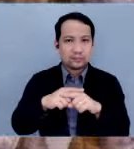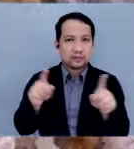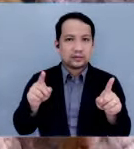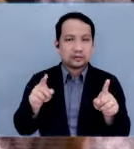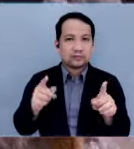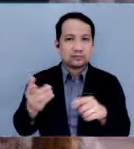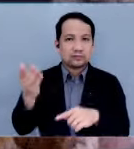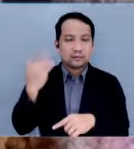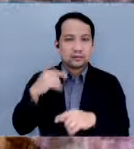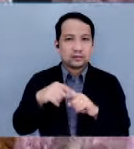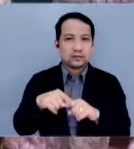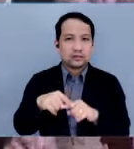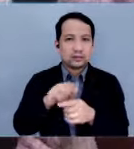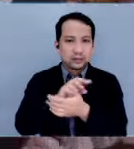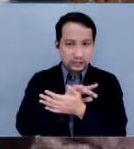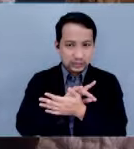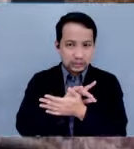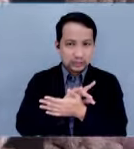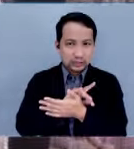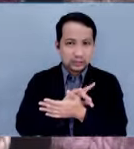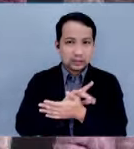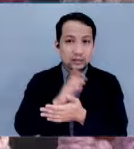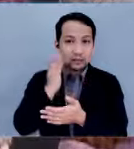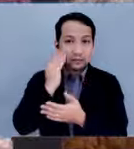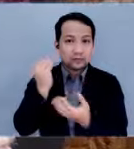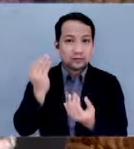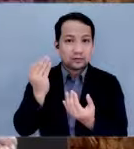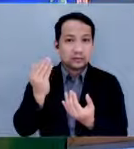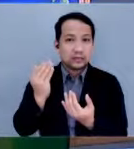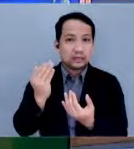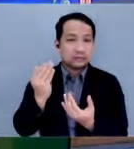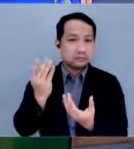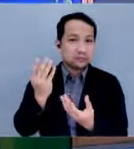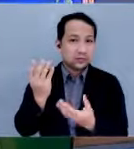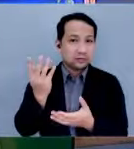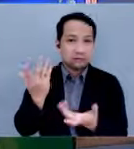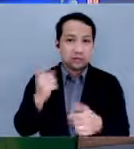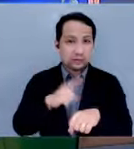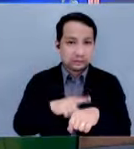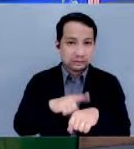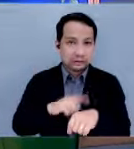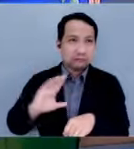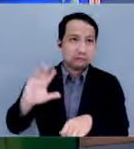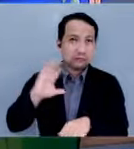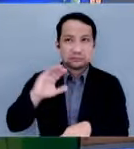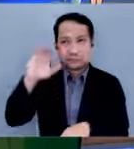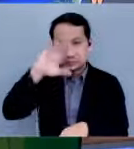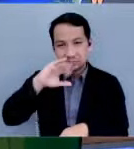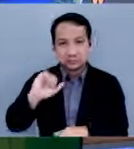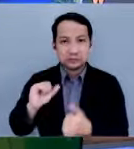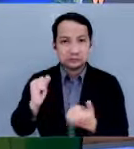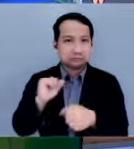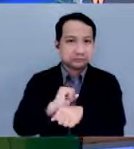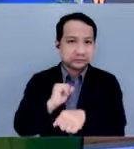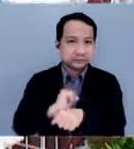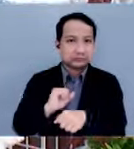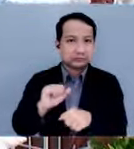Chiki noong pandemic. Kasi di ba, ang daming na bakanting oras ng mga tao. Gusto nila maghanap ng aesthetic. Mm-hmm. So, nauso yung